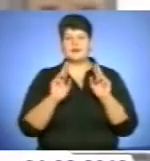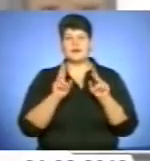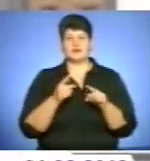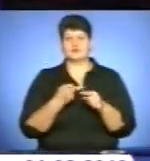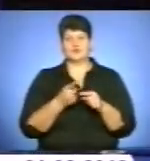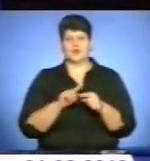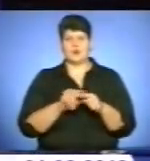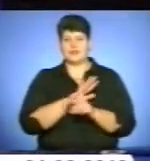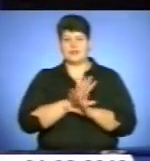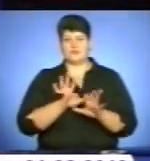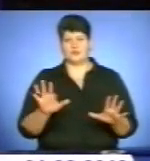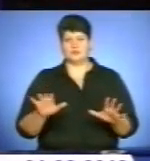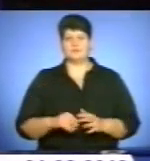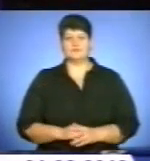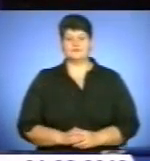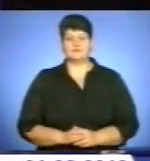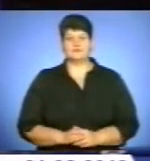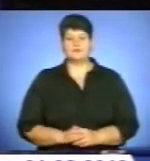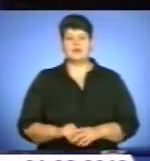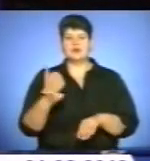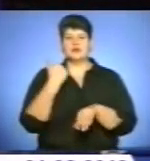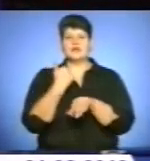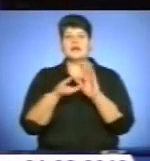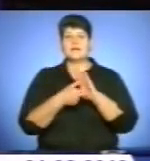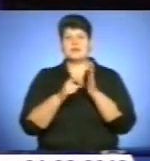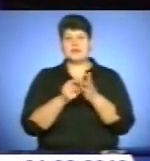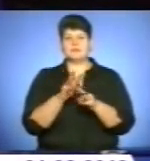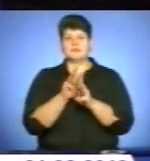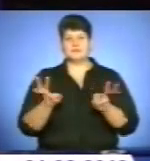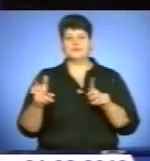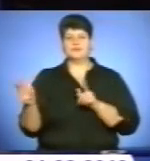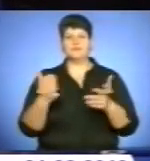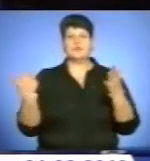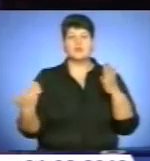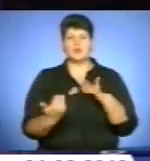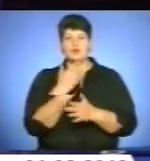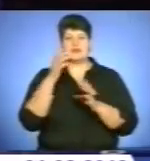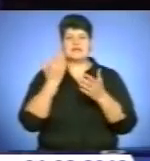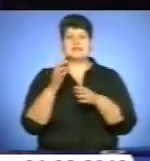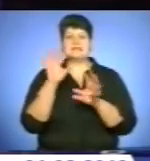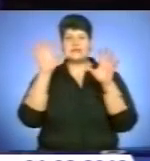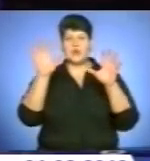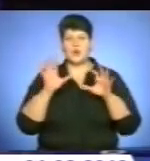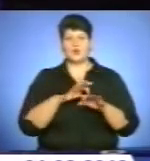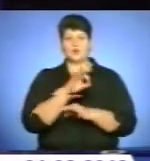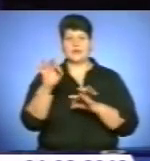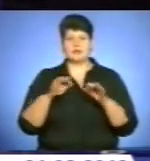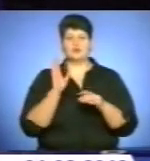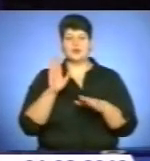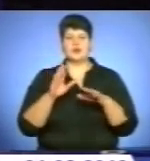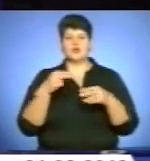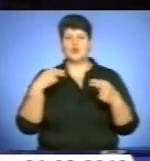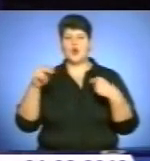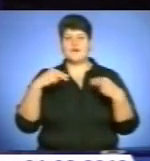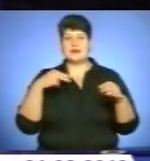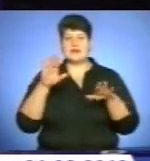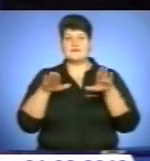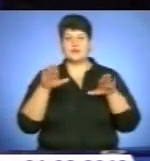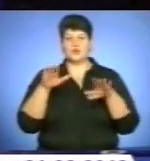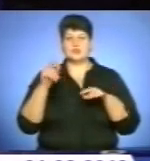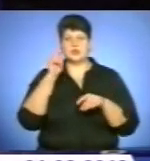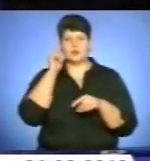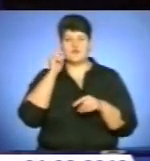допустити. Кабмін готує новий законопроект, який має врегулювати торгівельні відносини в Україні. Аби